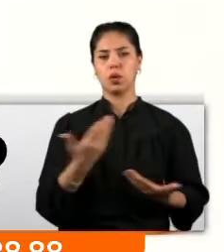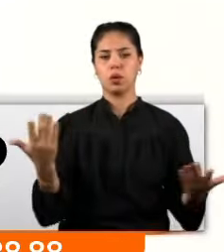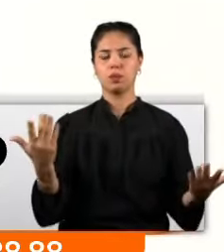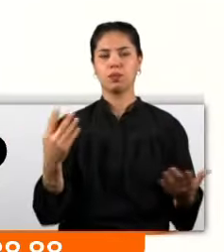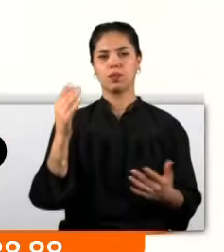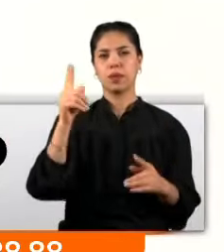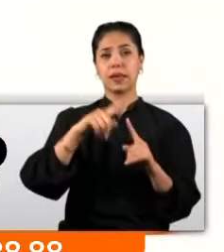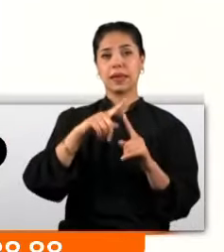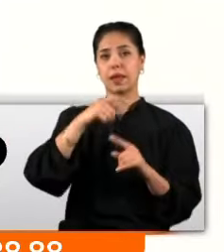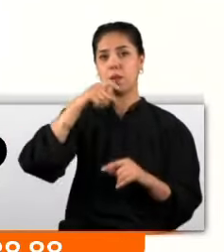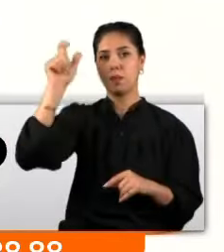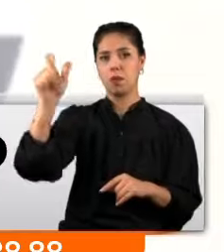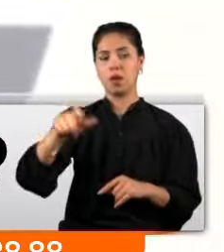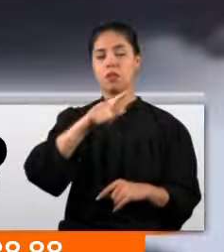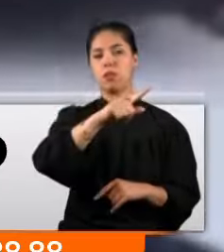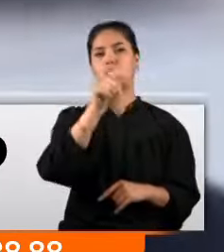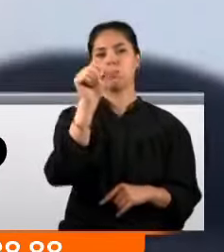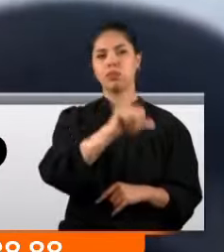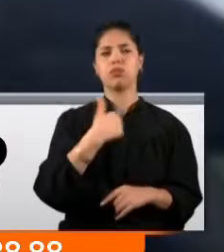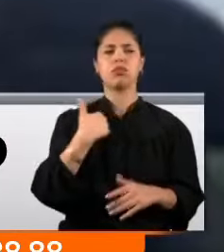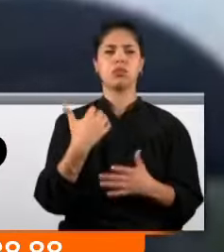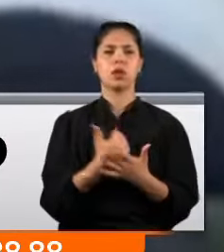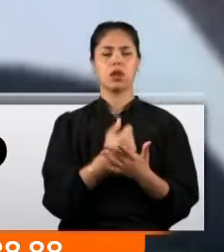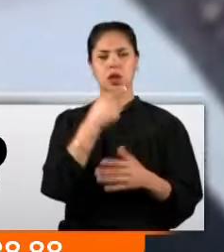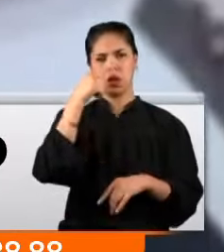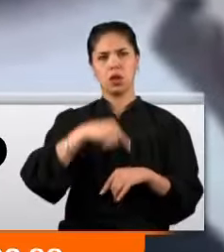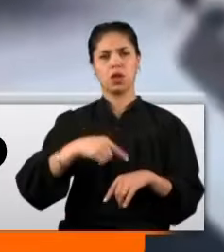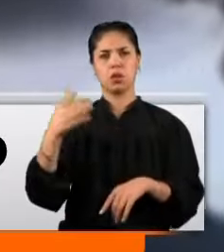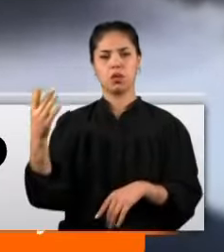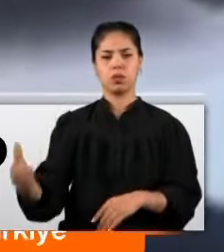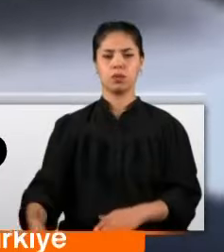Trump ise Biden'ı yeneceğinden emin.